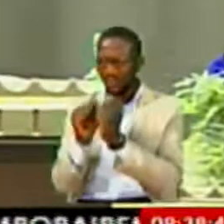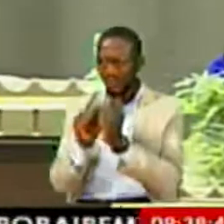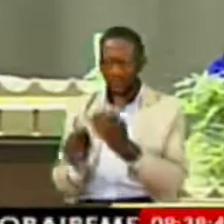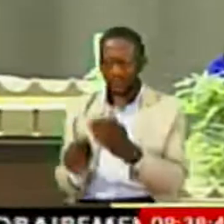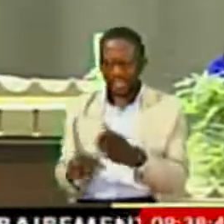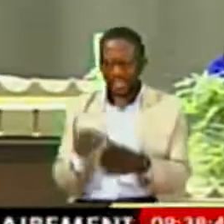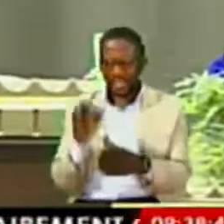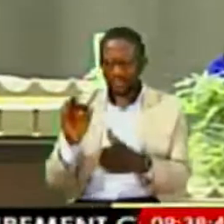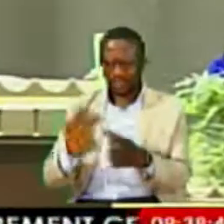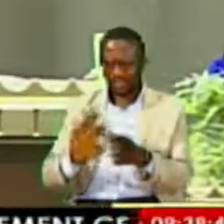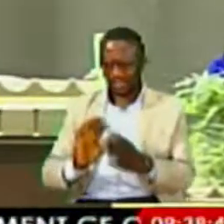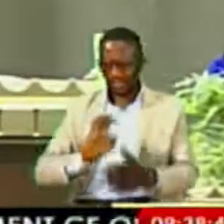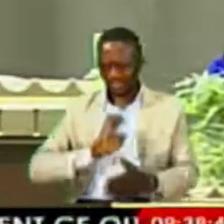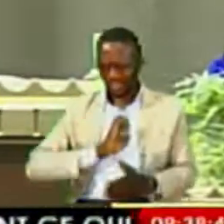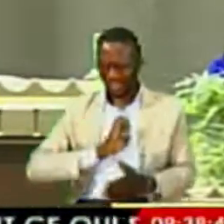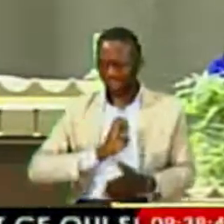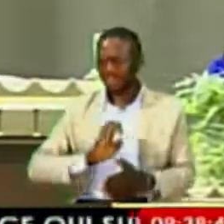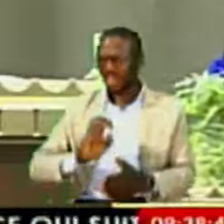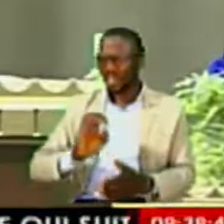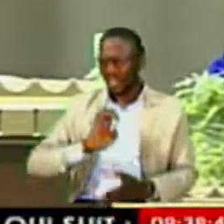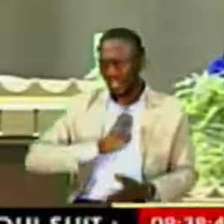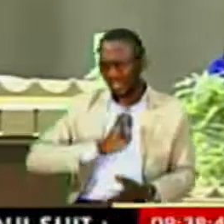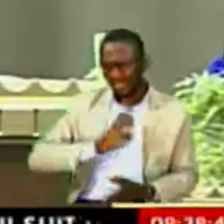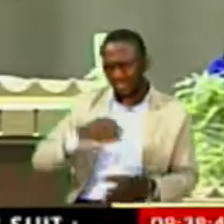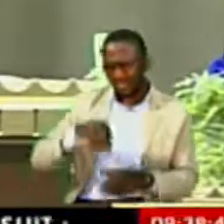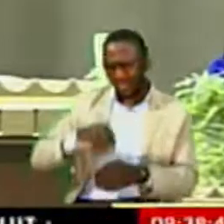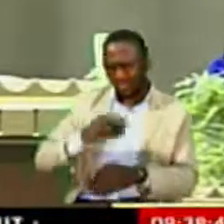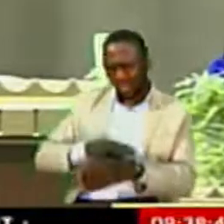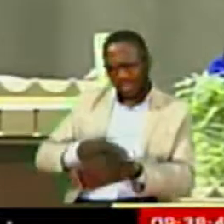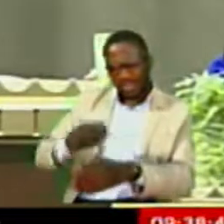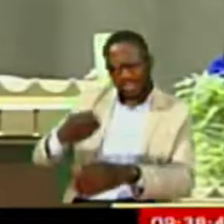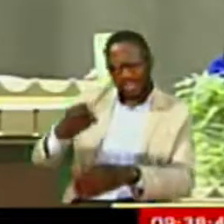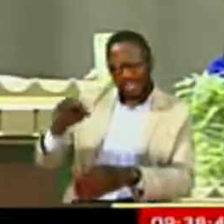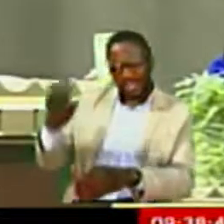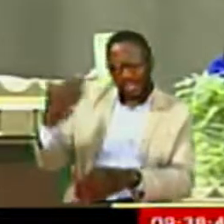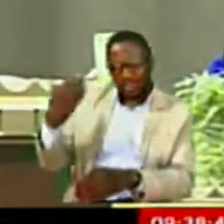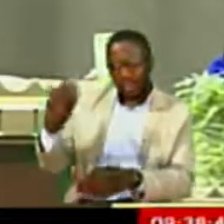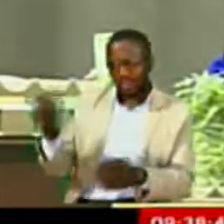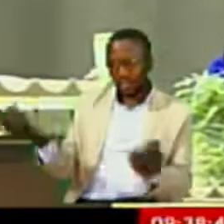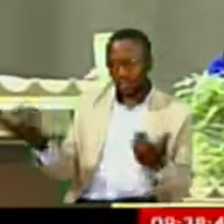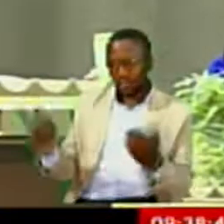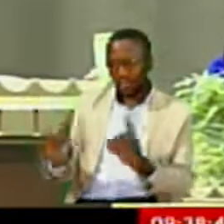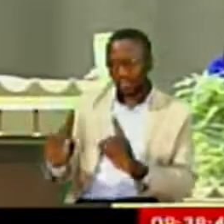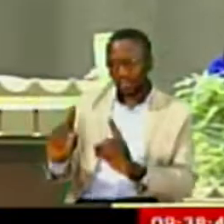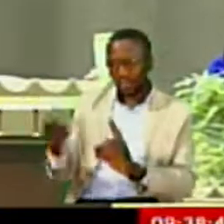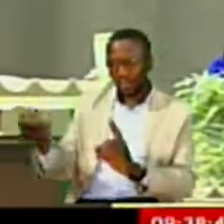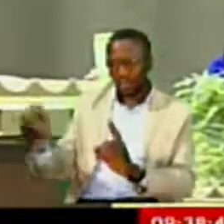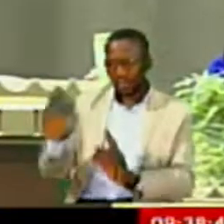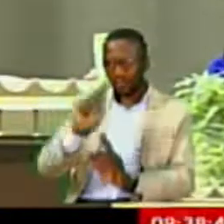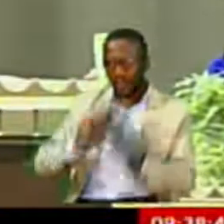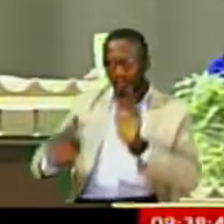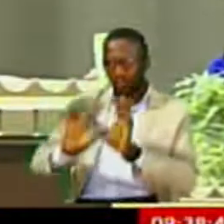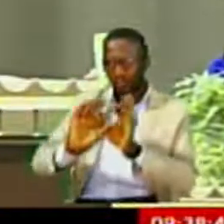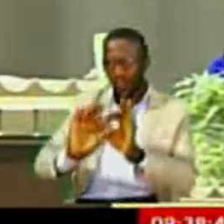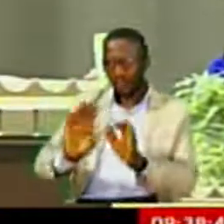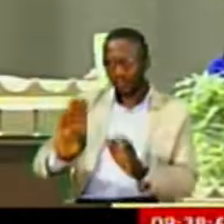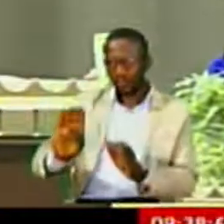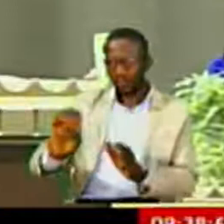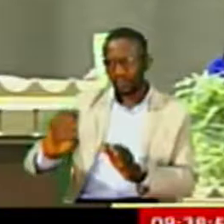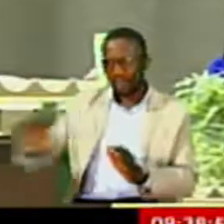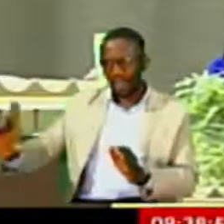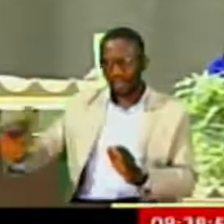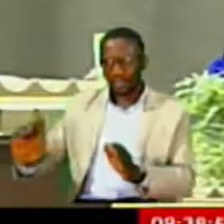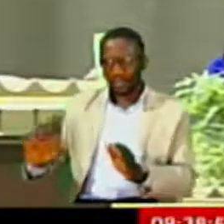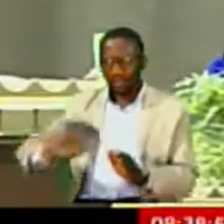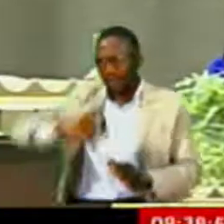en dans son temps. Elijah in his time. Quand ces gens-là ont échoué. Those people failed. Lui est venu d'abord rétablir